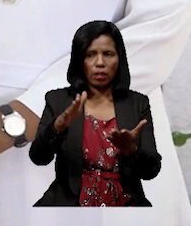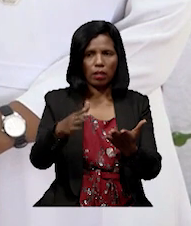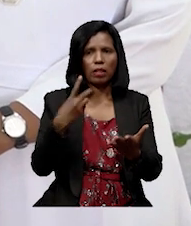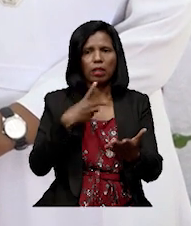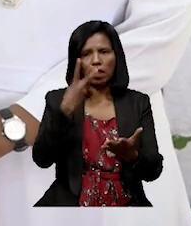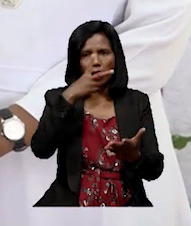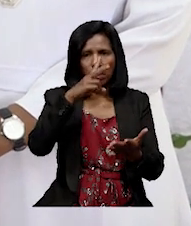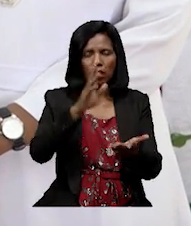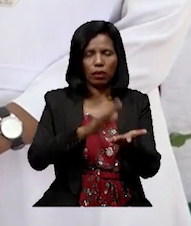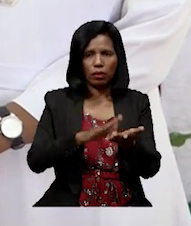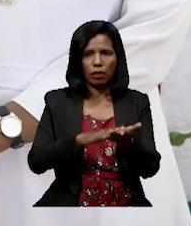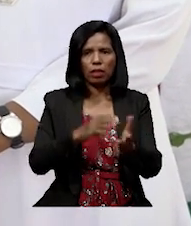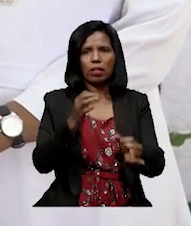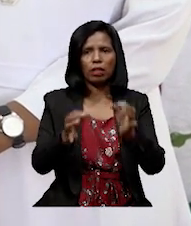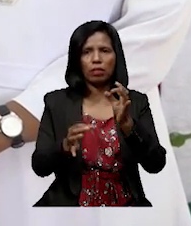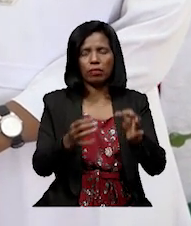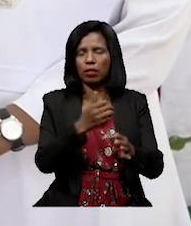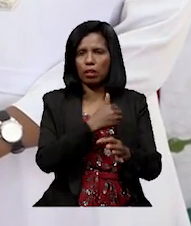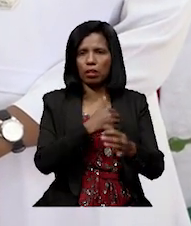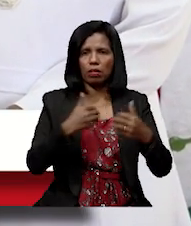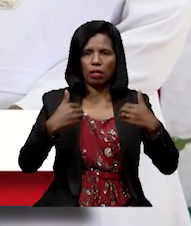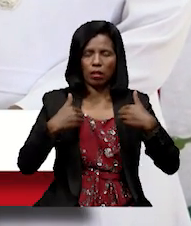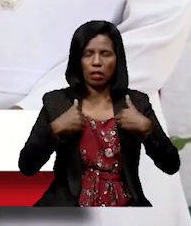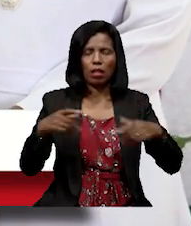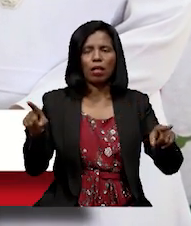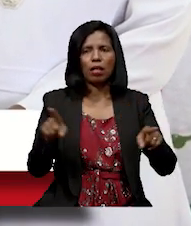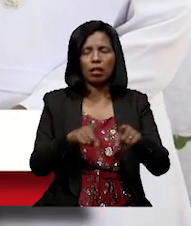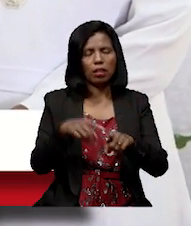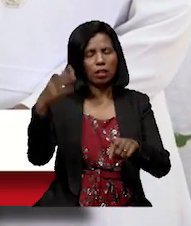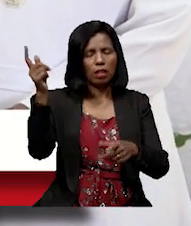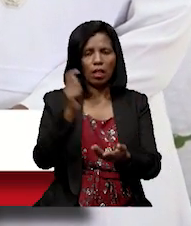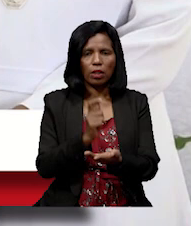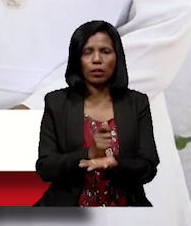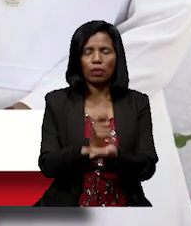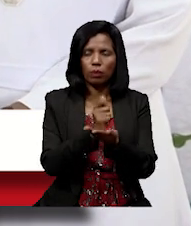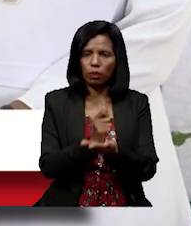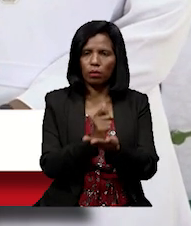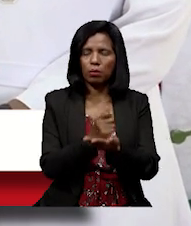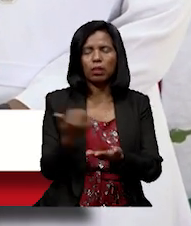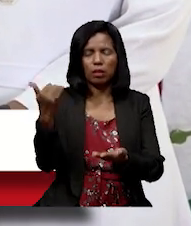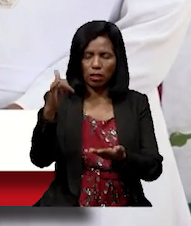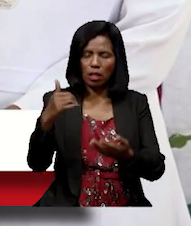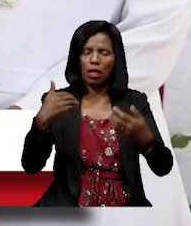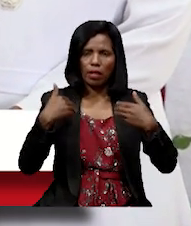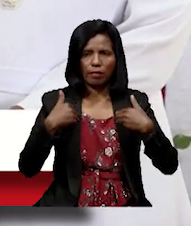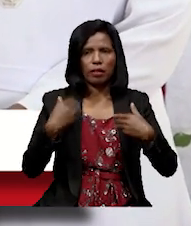sekolah sir na be ke kari walu sidau ki ha anu sir behri atau urun na bamo sir levan tira ne entong intah retok